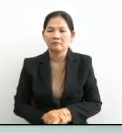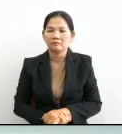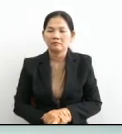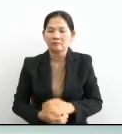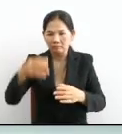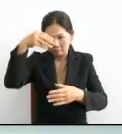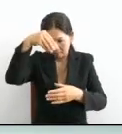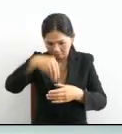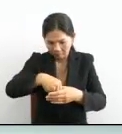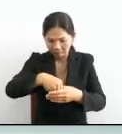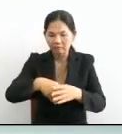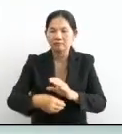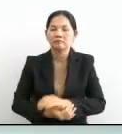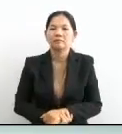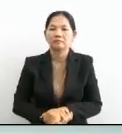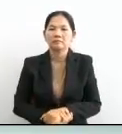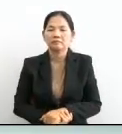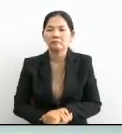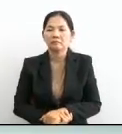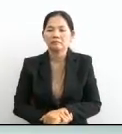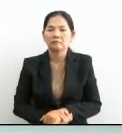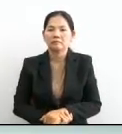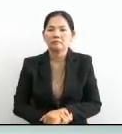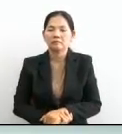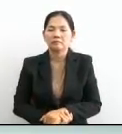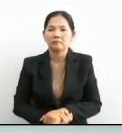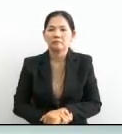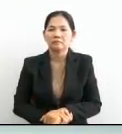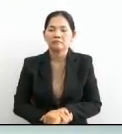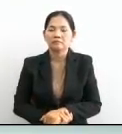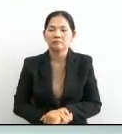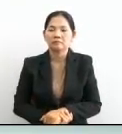ទៅបញ្ចូល